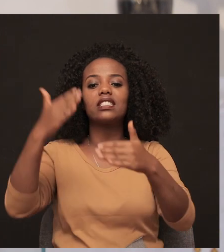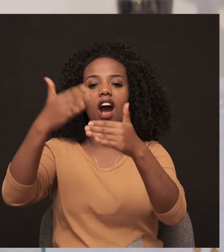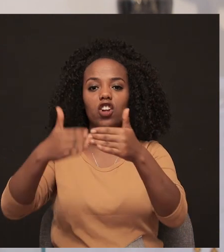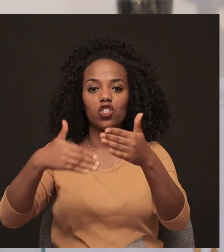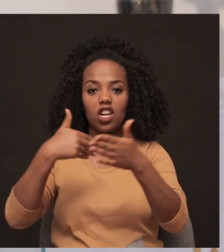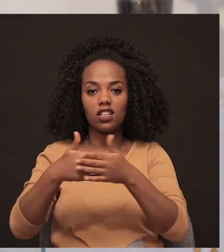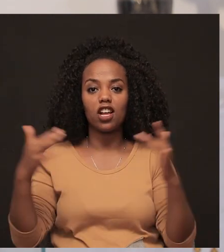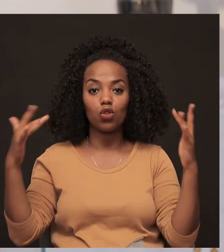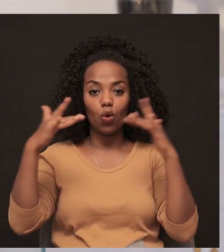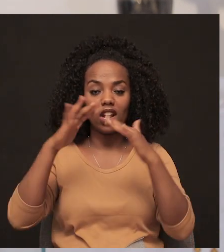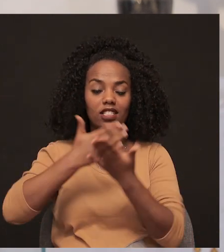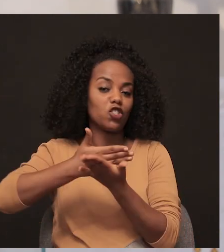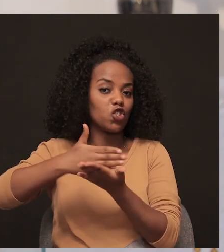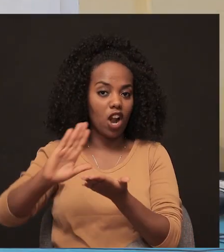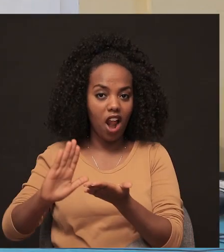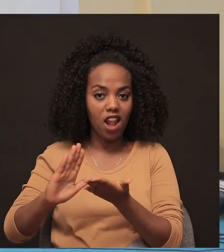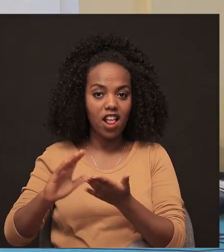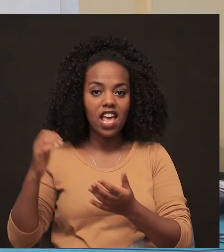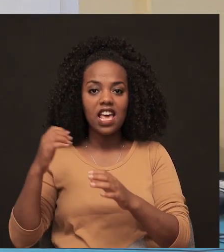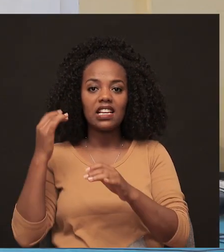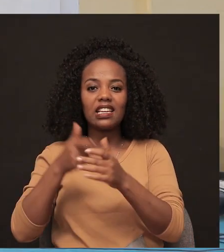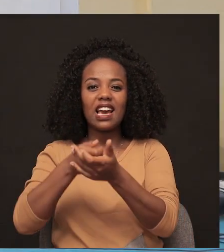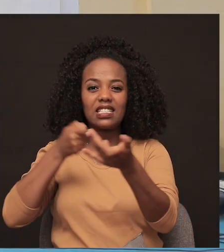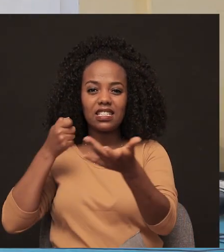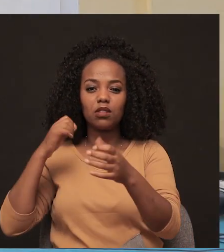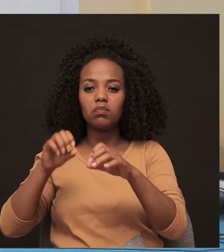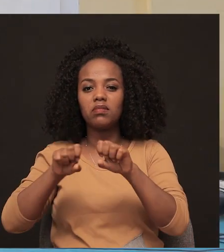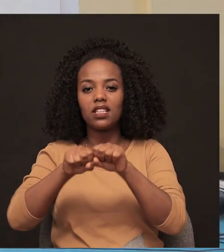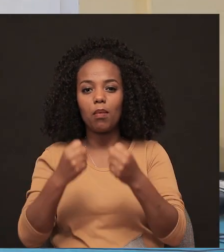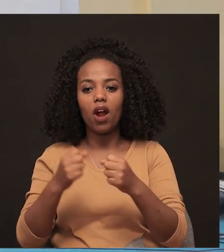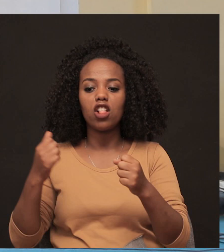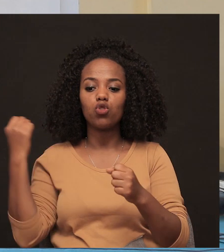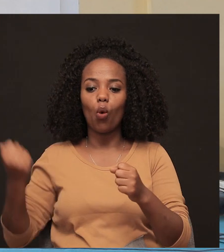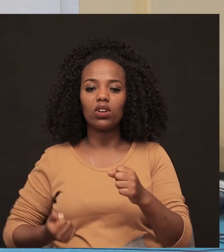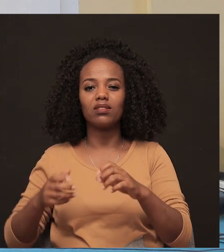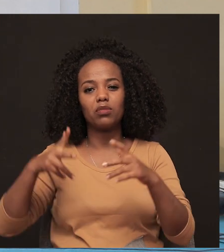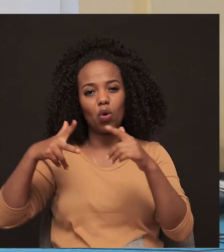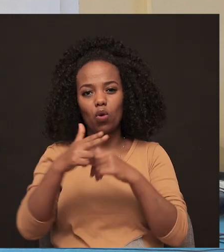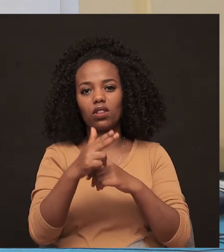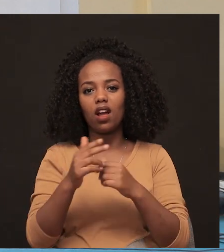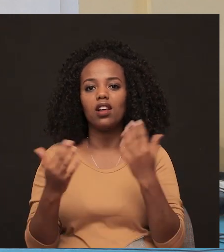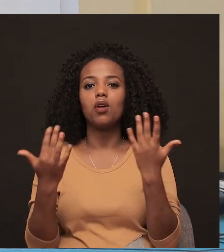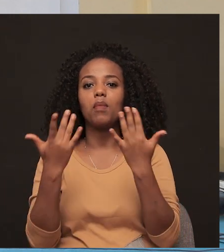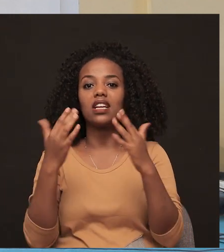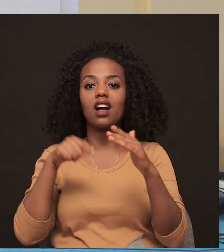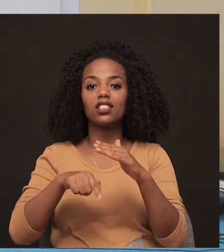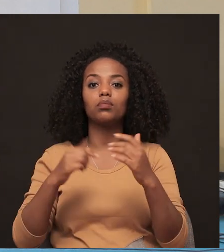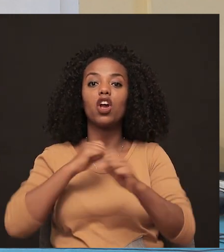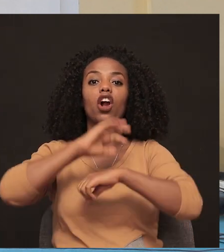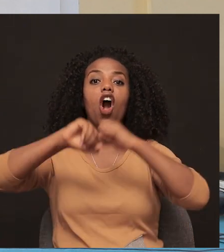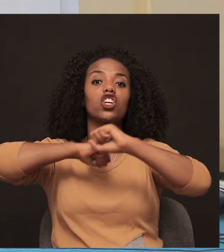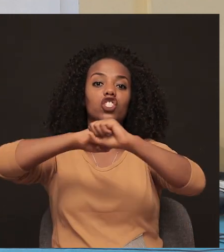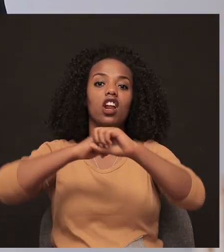ድረስ ጦርነትን ይሽራል፣ ቀስትንም ይሰብራል፣ ጦርንም ይቆርጣል፣ በእሳትም ጋሻን